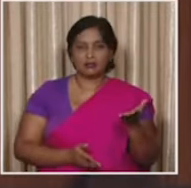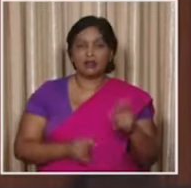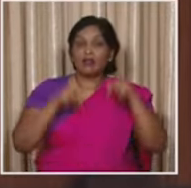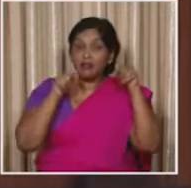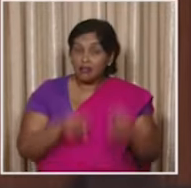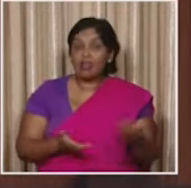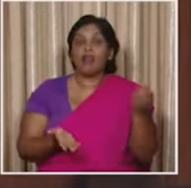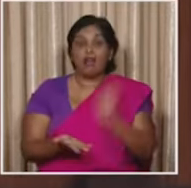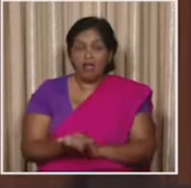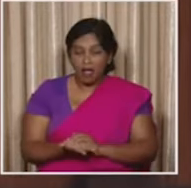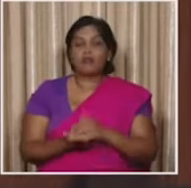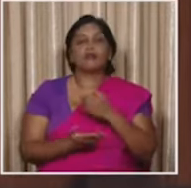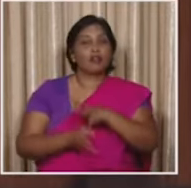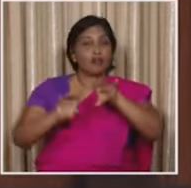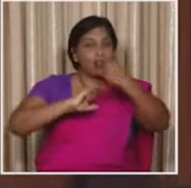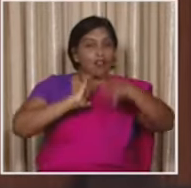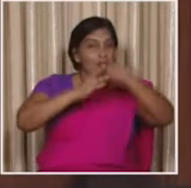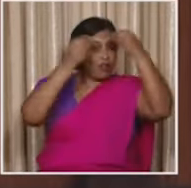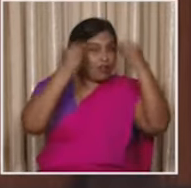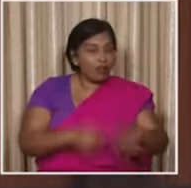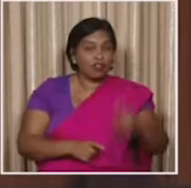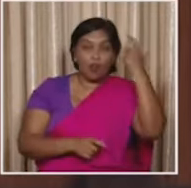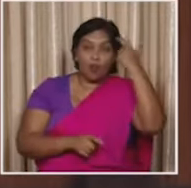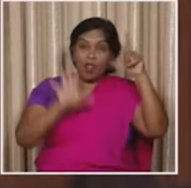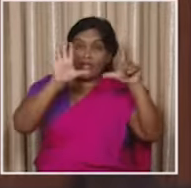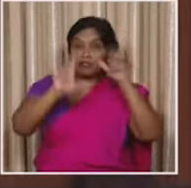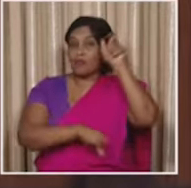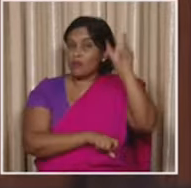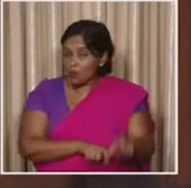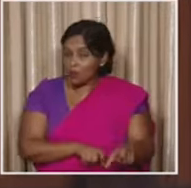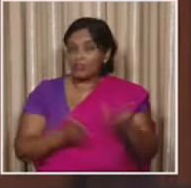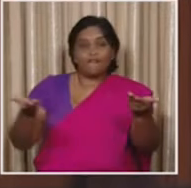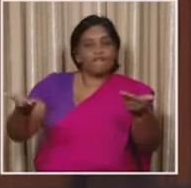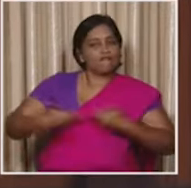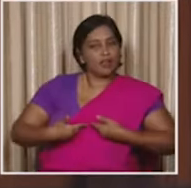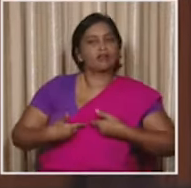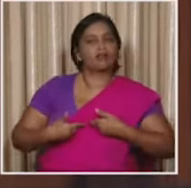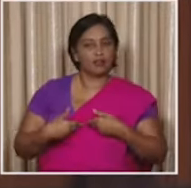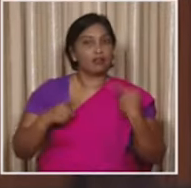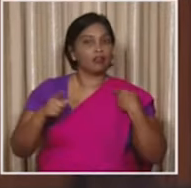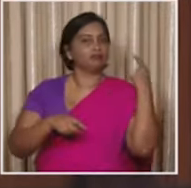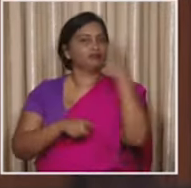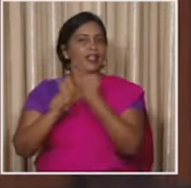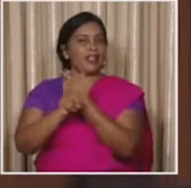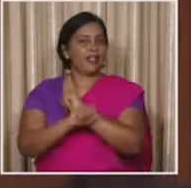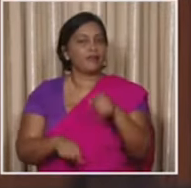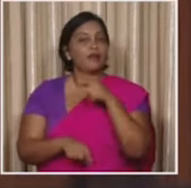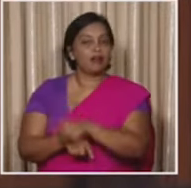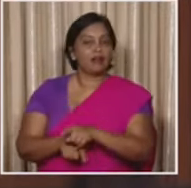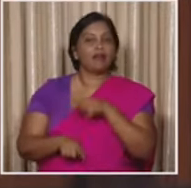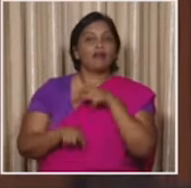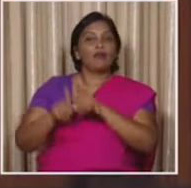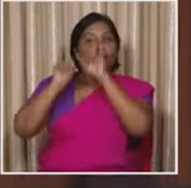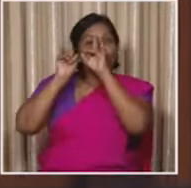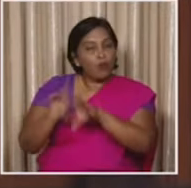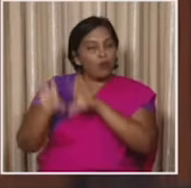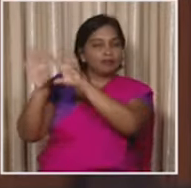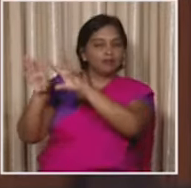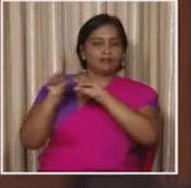then Apau Gila, a Bankrot Ba, a Molahate, Putgalava, welcome Karana, Megulangana, a Tibba narrative of Apau